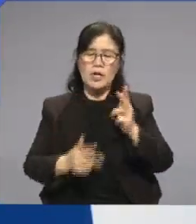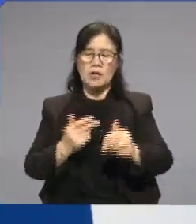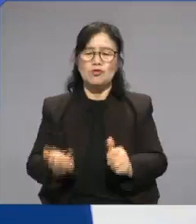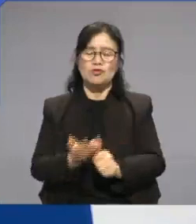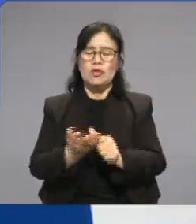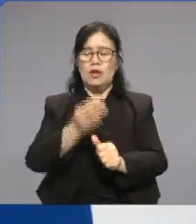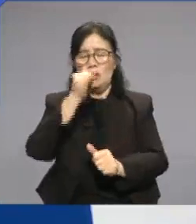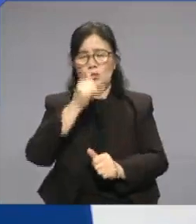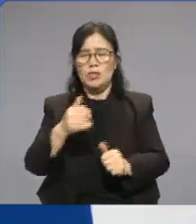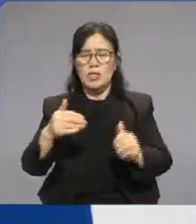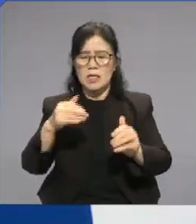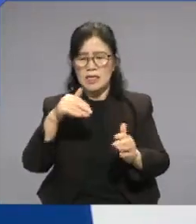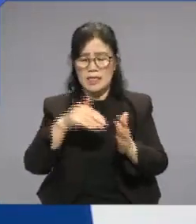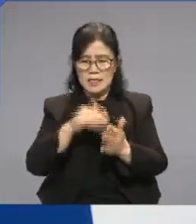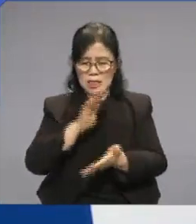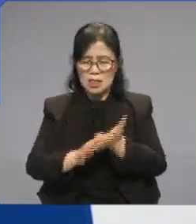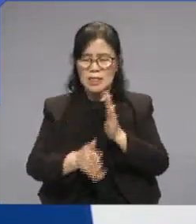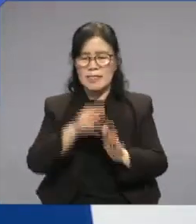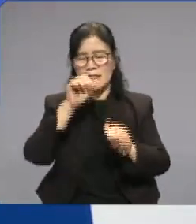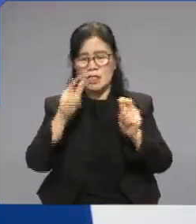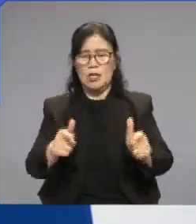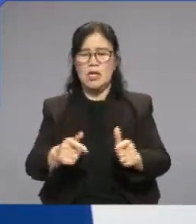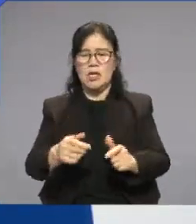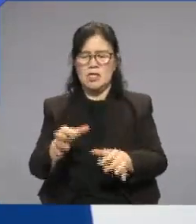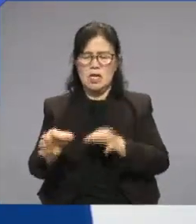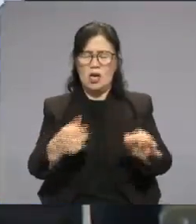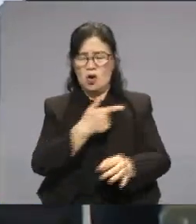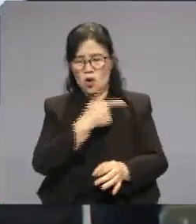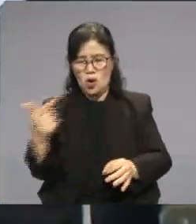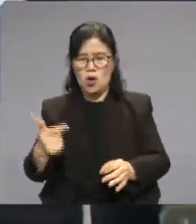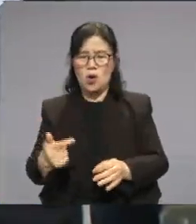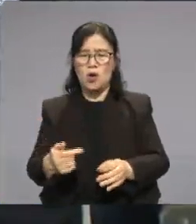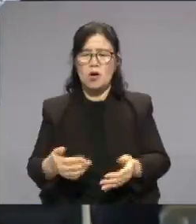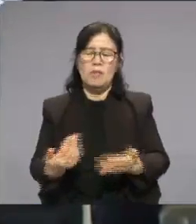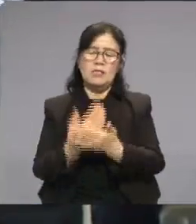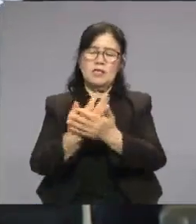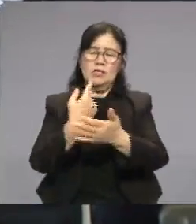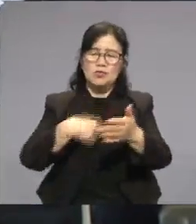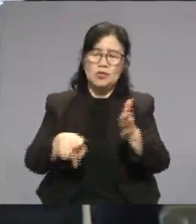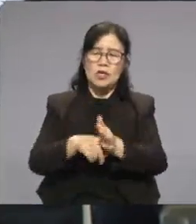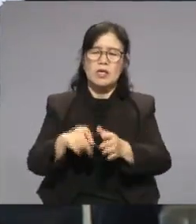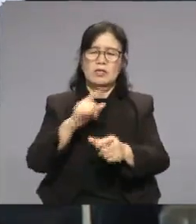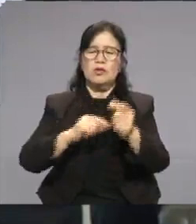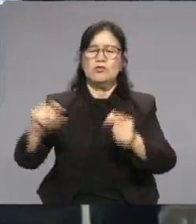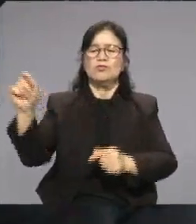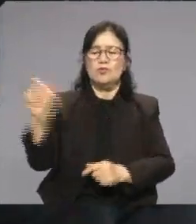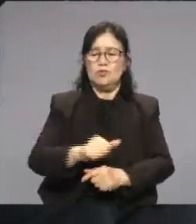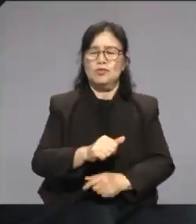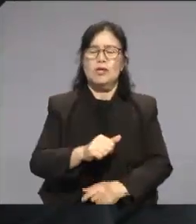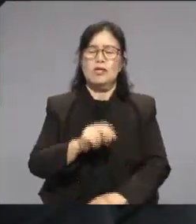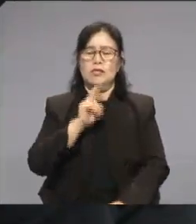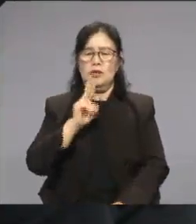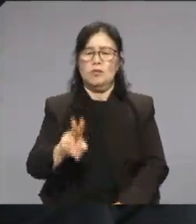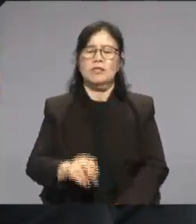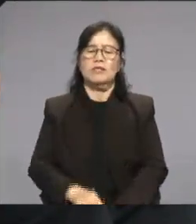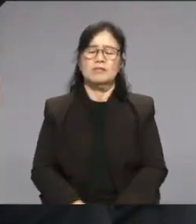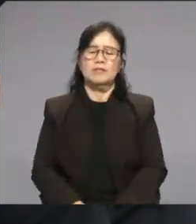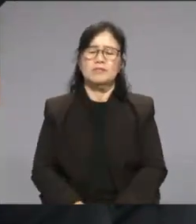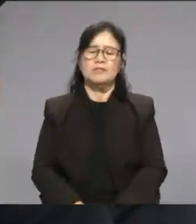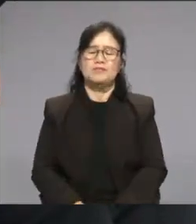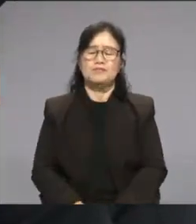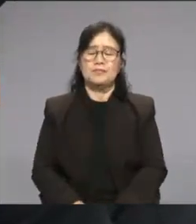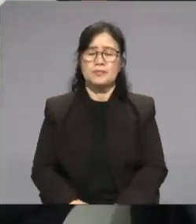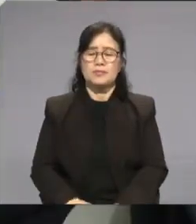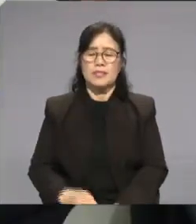무한한 기회와 엄청난 시장이 있는 첨단 바이오 산업 도약을 위해 더 속도를 내야 한다고 강조했습니다